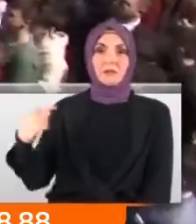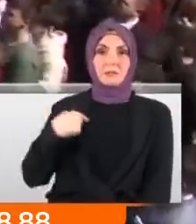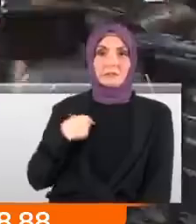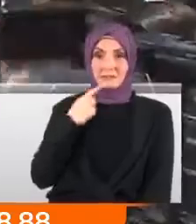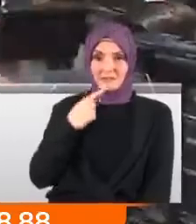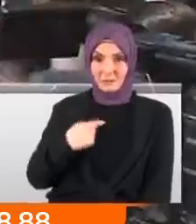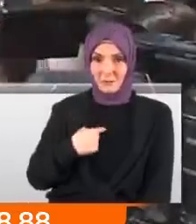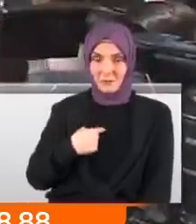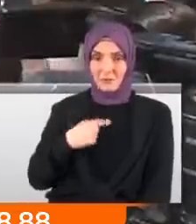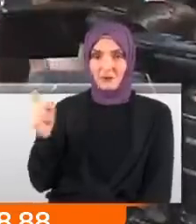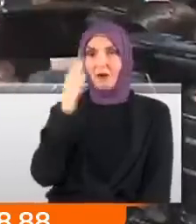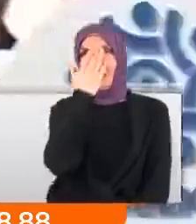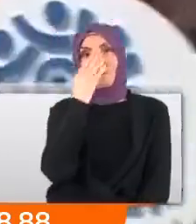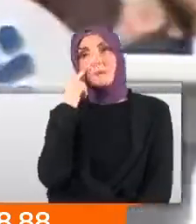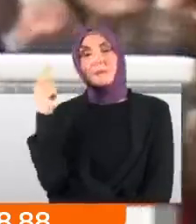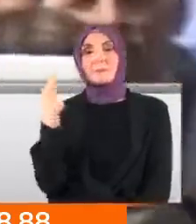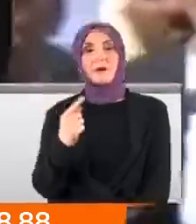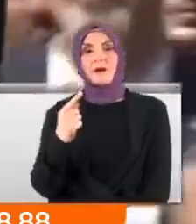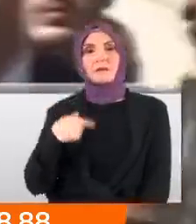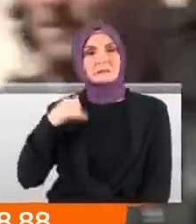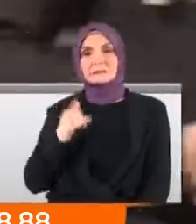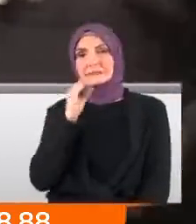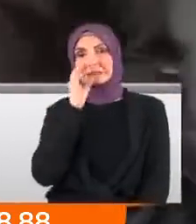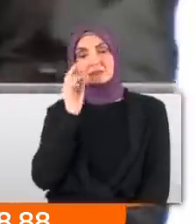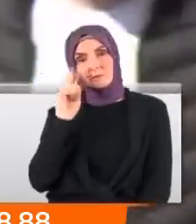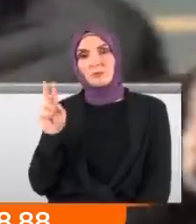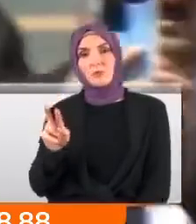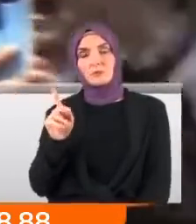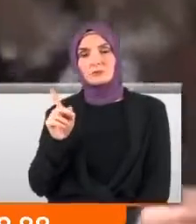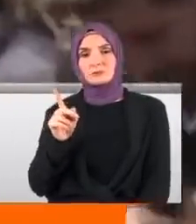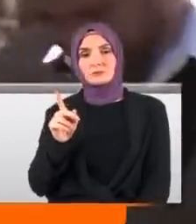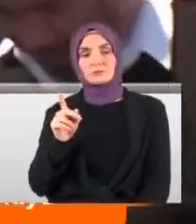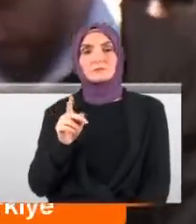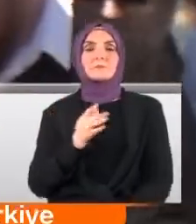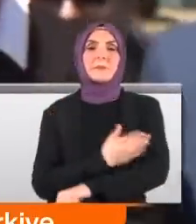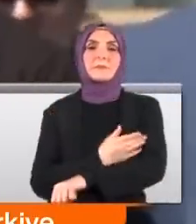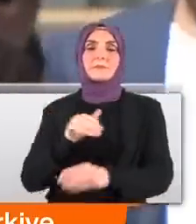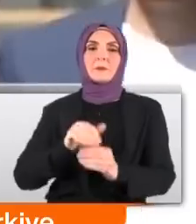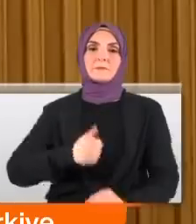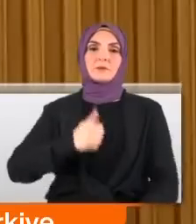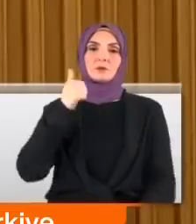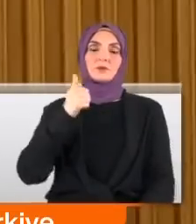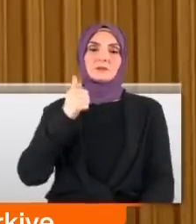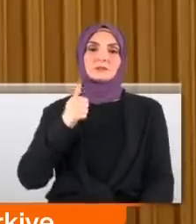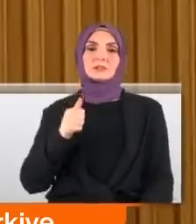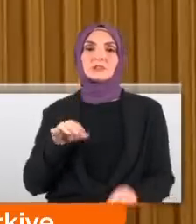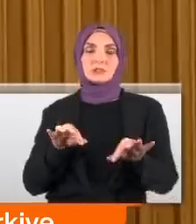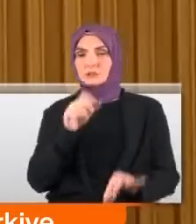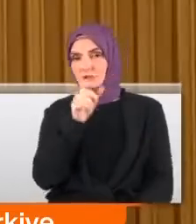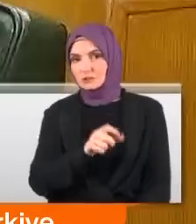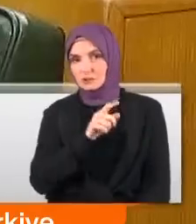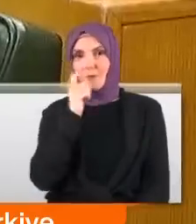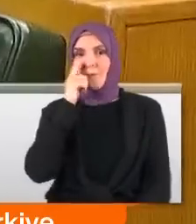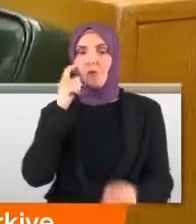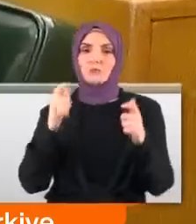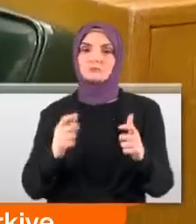bakın, hainleri görürsünüz. Memleket Partisi Cumhurbaşkanı adayı Muharrem İnce Bolu'da konuştu. Hedefinde Kemal